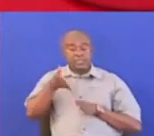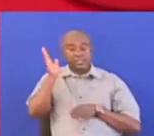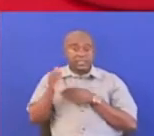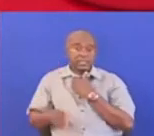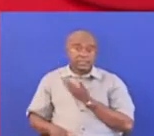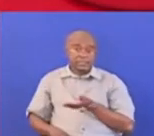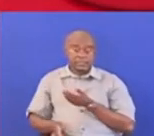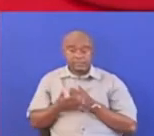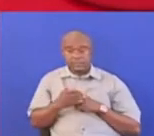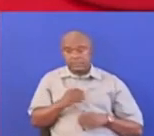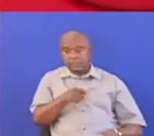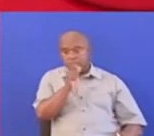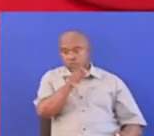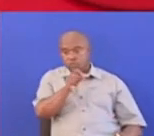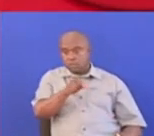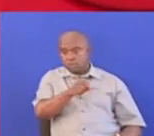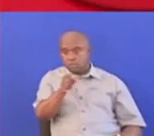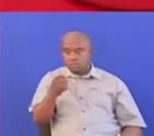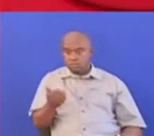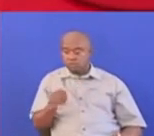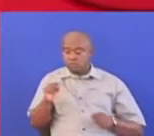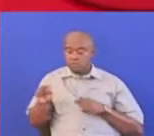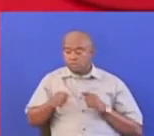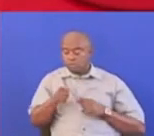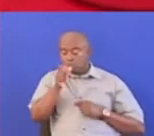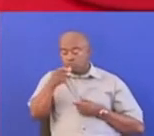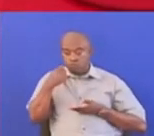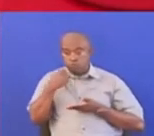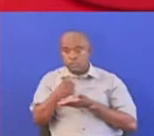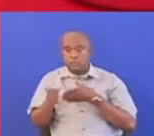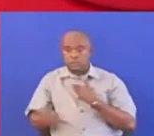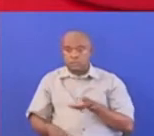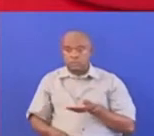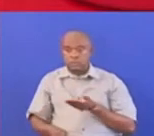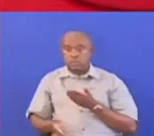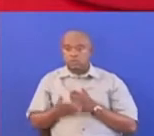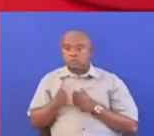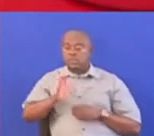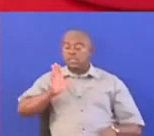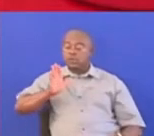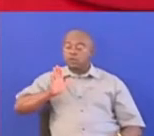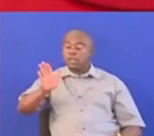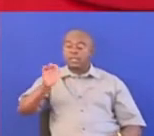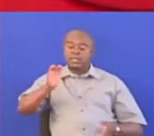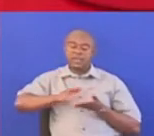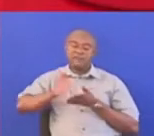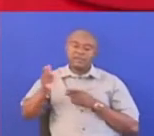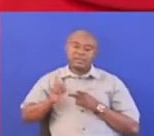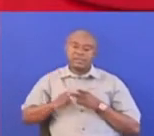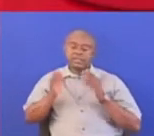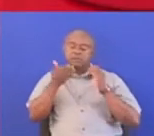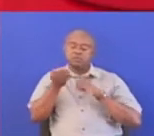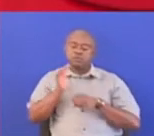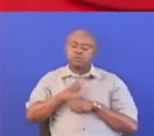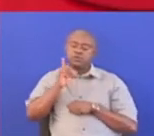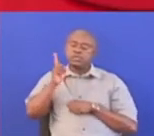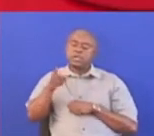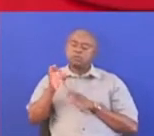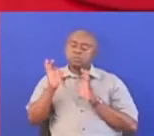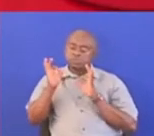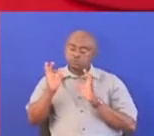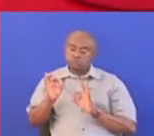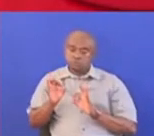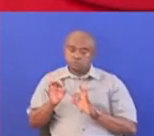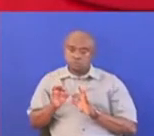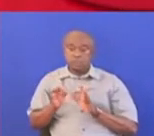tuiombe serikali, wananchi wanakuwa na mgogoro na mwekezaji kwa sababu mwekezaji eneo lake lina manufaa, lina miundombinu ya kutosha ambayo